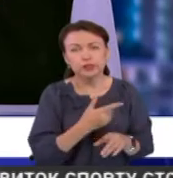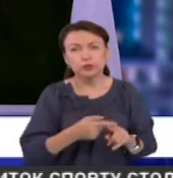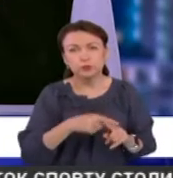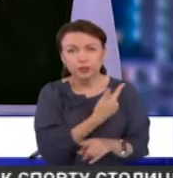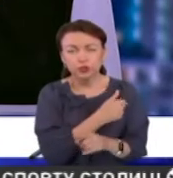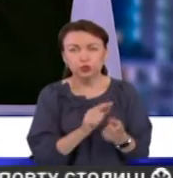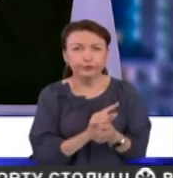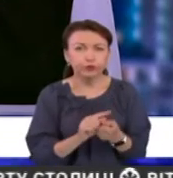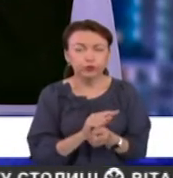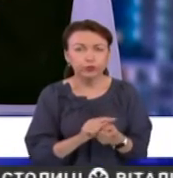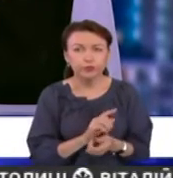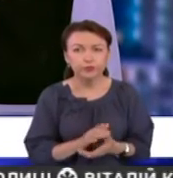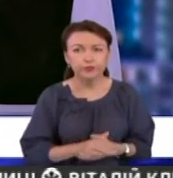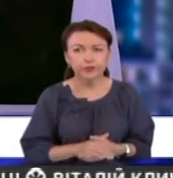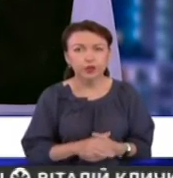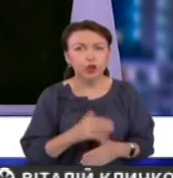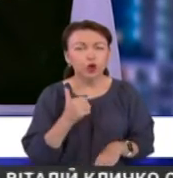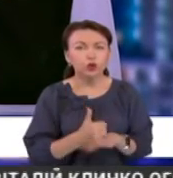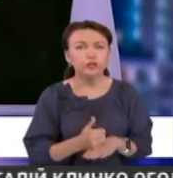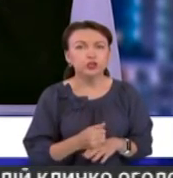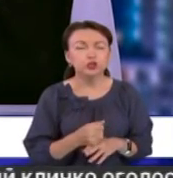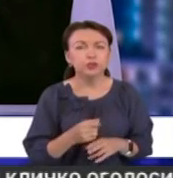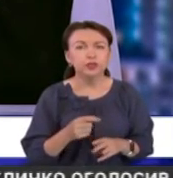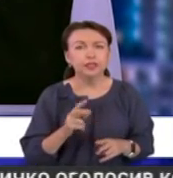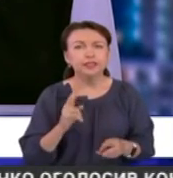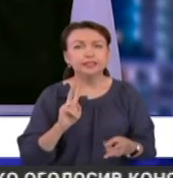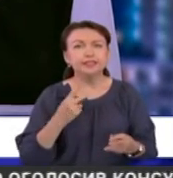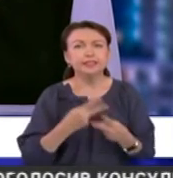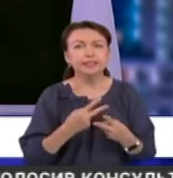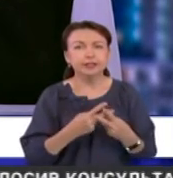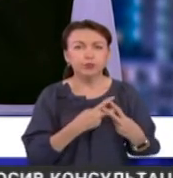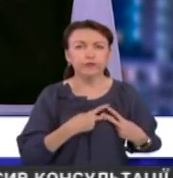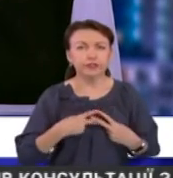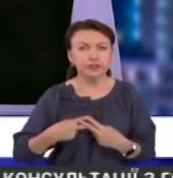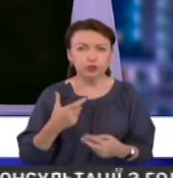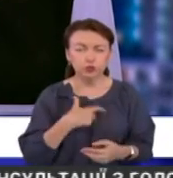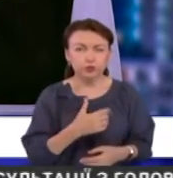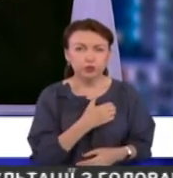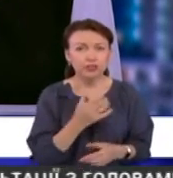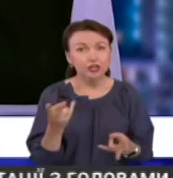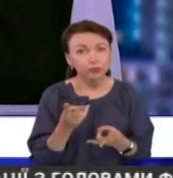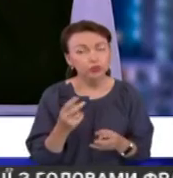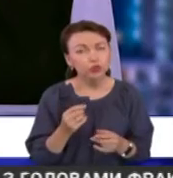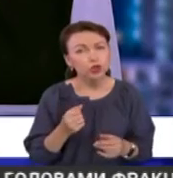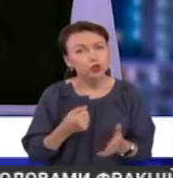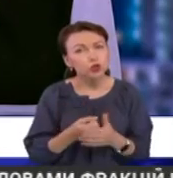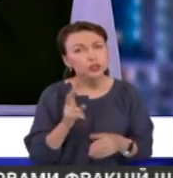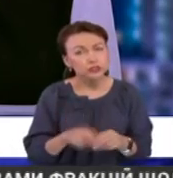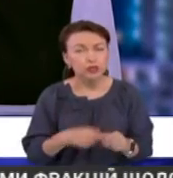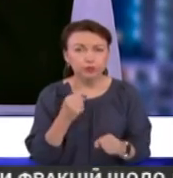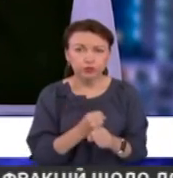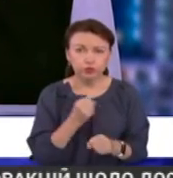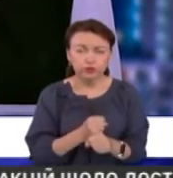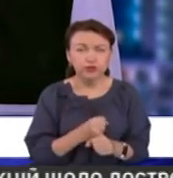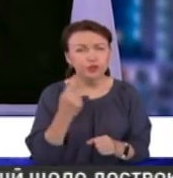знаю, зірки на груди повішати. Треба було її допрацювати. Я сподіваюся, і я впевнена, що нова команда допрацює цю